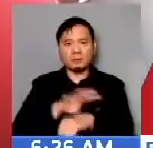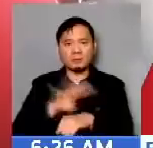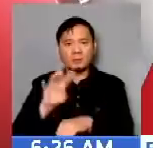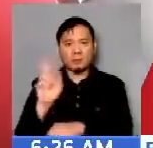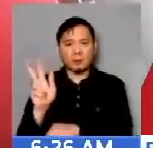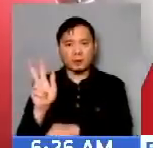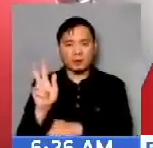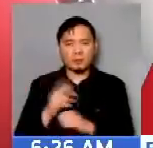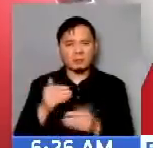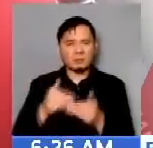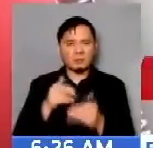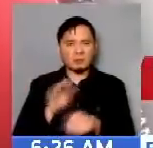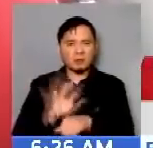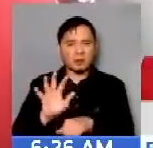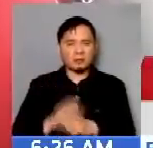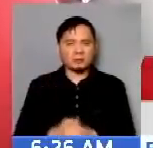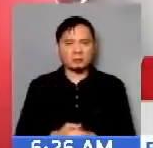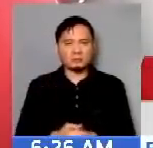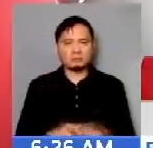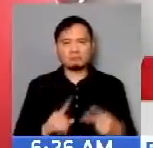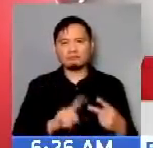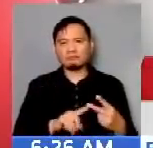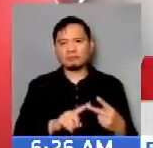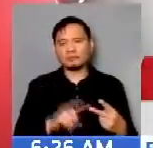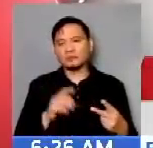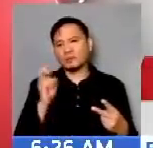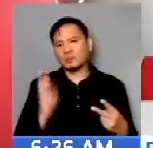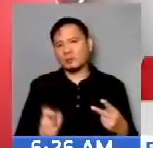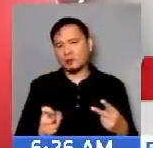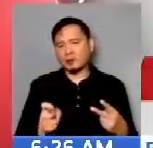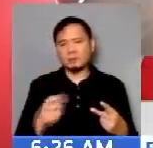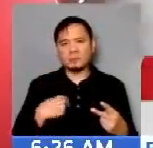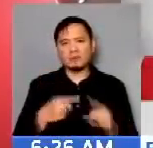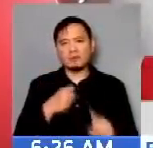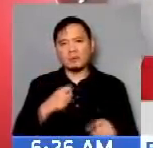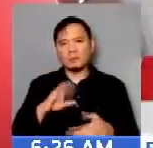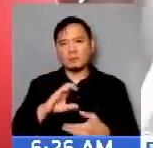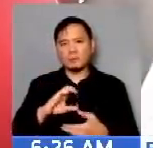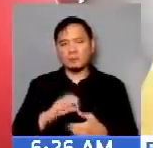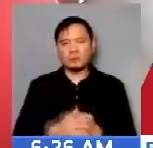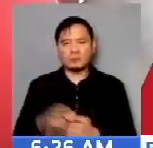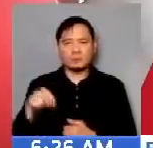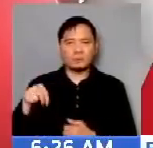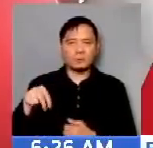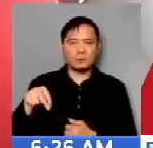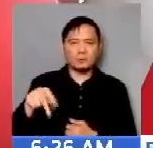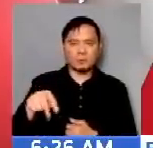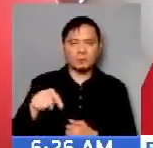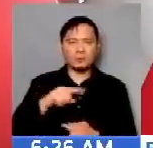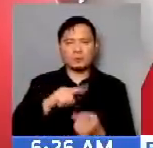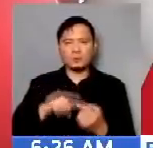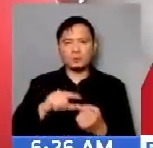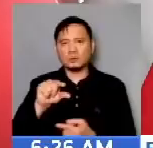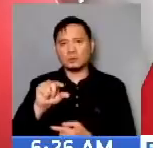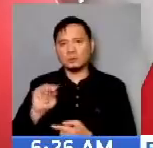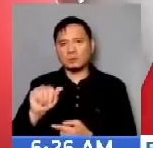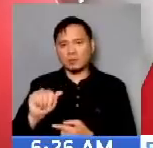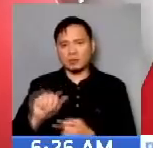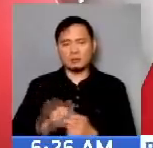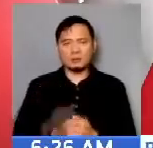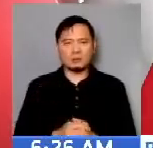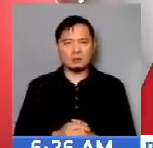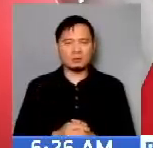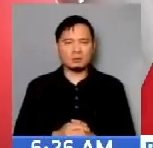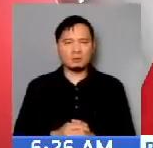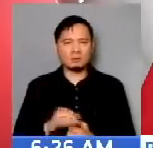pila. Mahirap po. Galing pa po akong Caloocan eh. Lalakad ng GMA. Nilalakad nyo na lang po, no? Lang